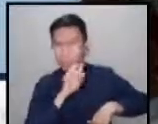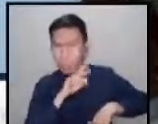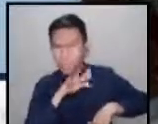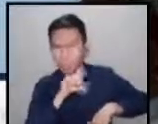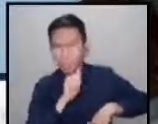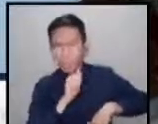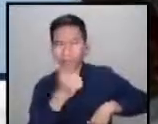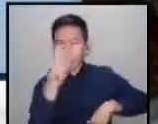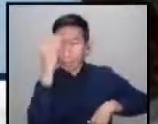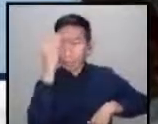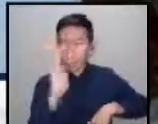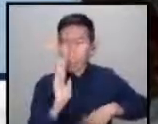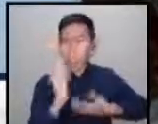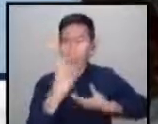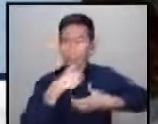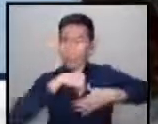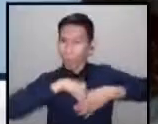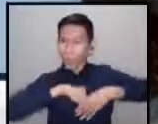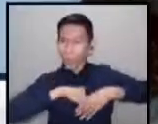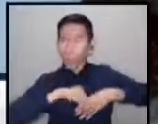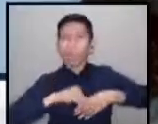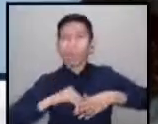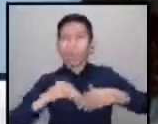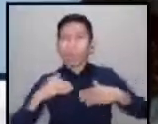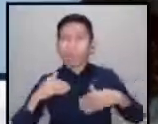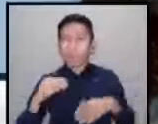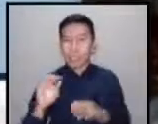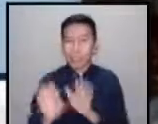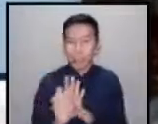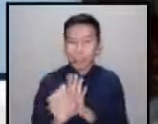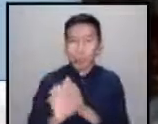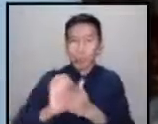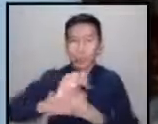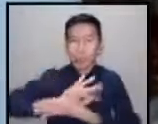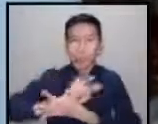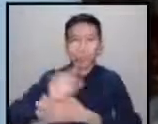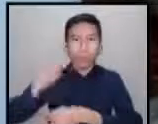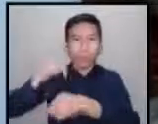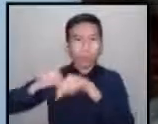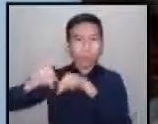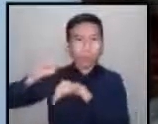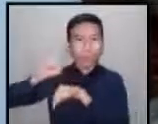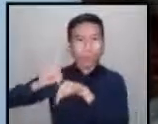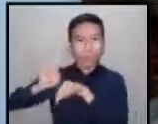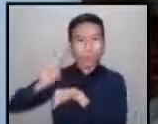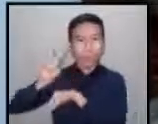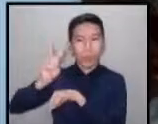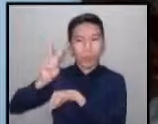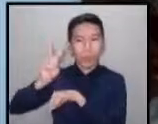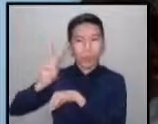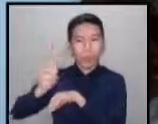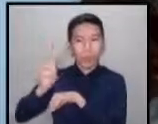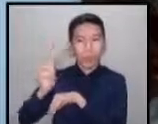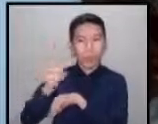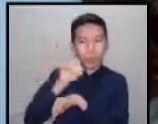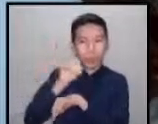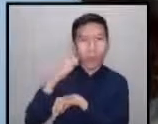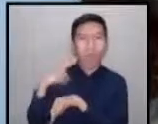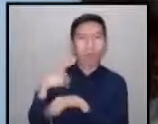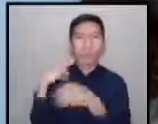COVID-19, yung 2020 tayo, marami tayong mga severe or critical cases